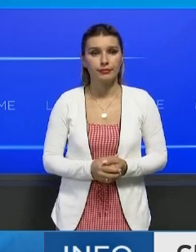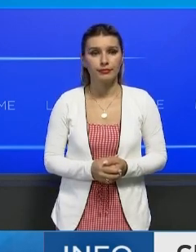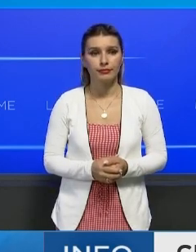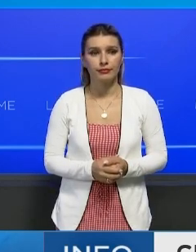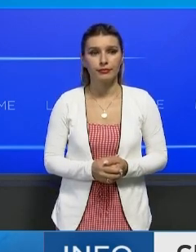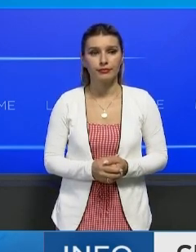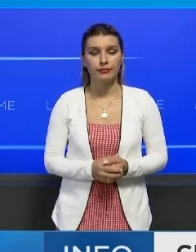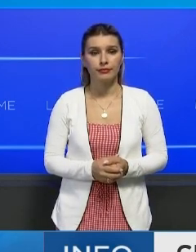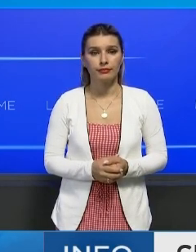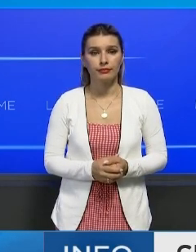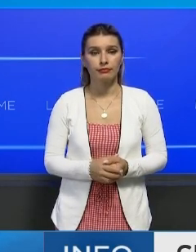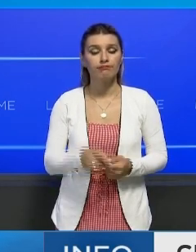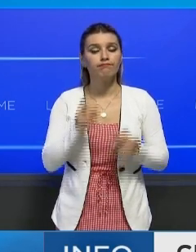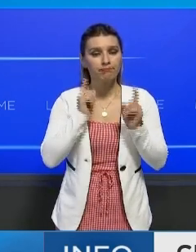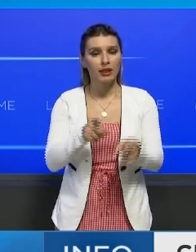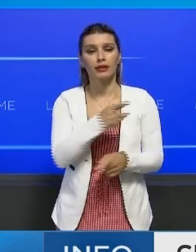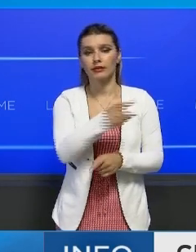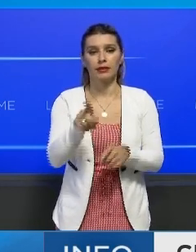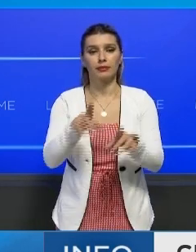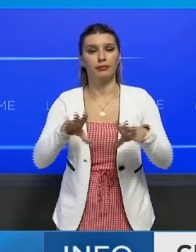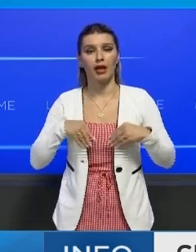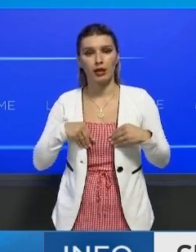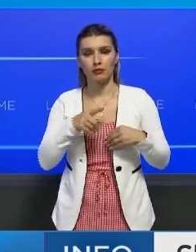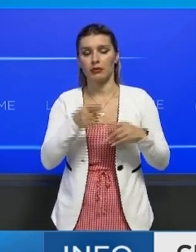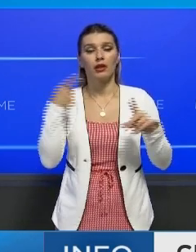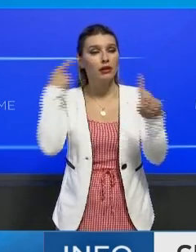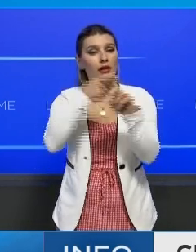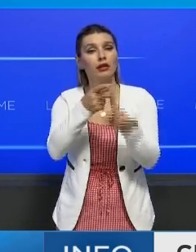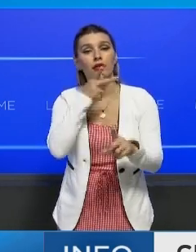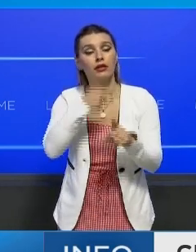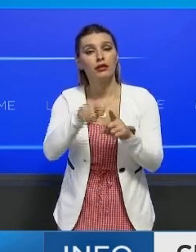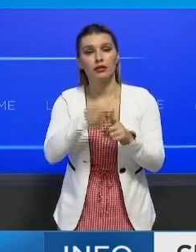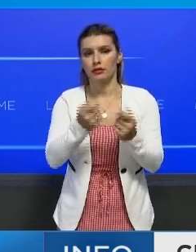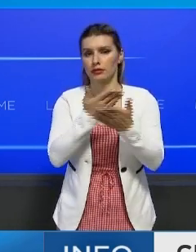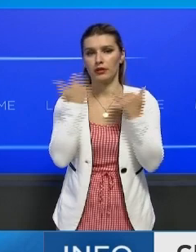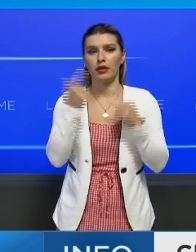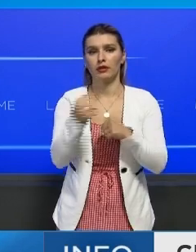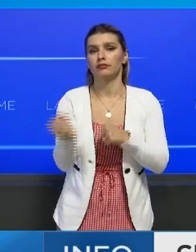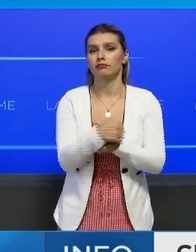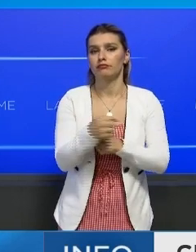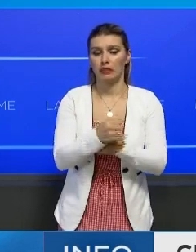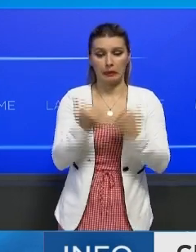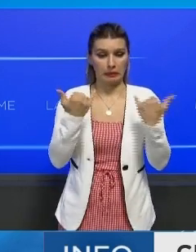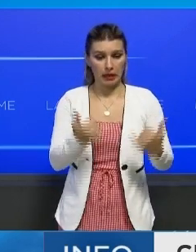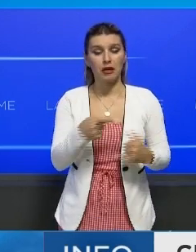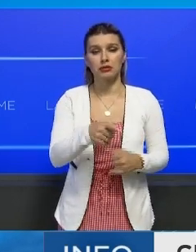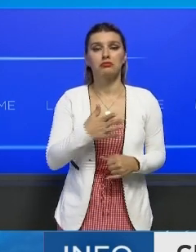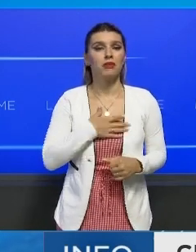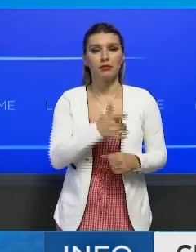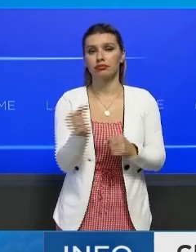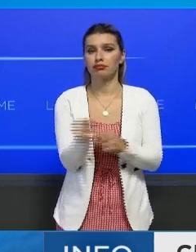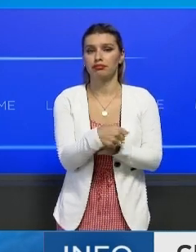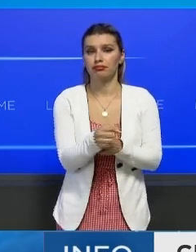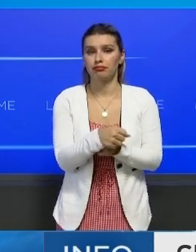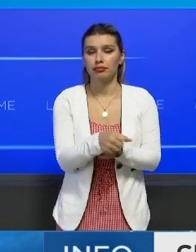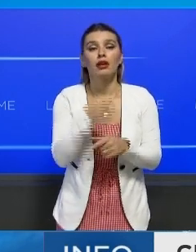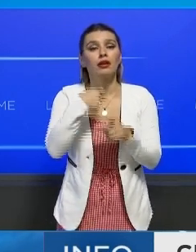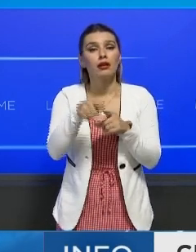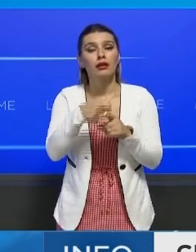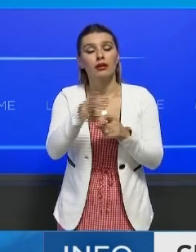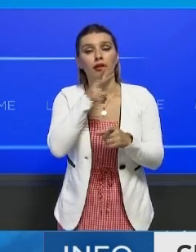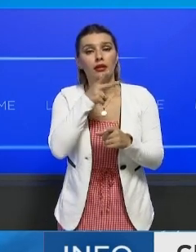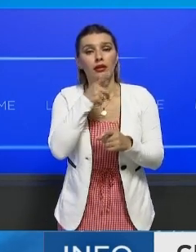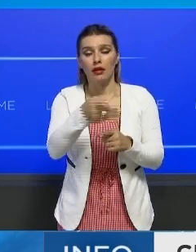medicinore? Pranojeni që nuk e kishit qëllim, as tash nuk e keni qëllim. Rregullimin e çmimit të banave